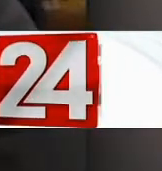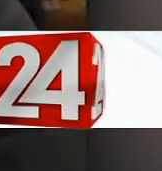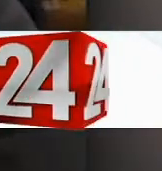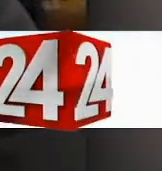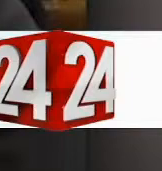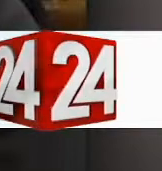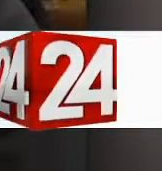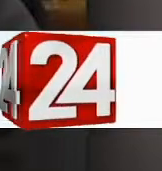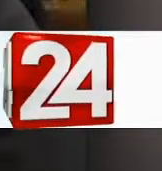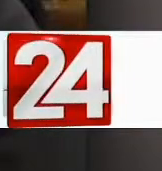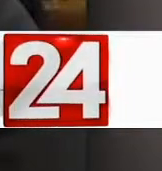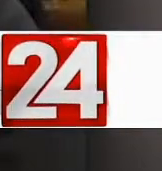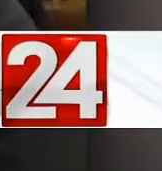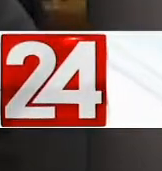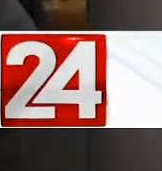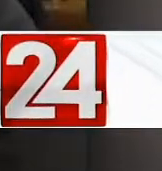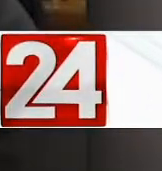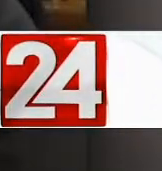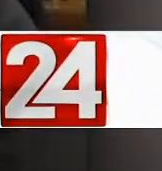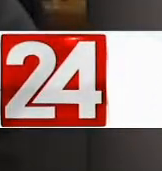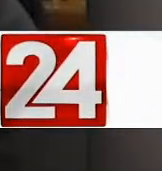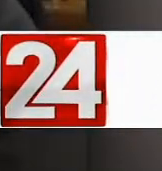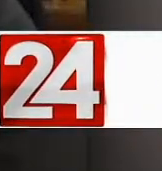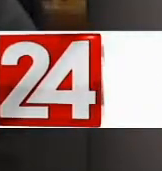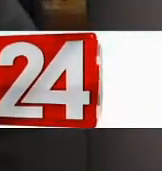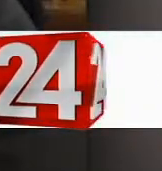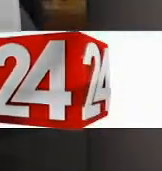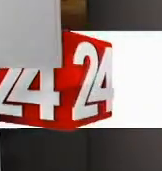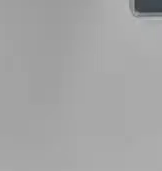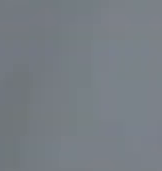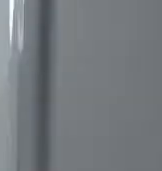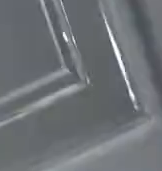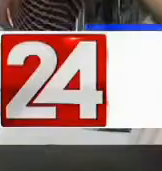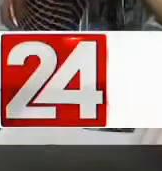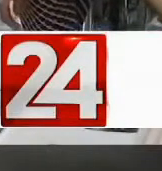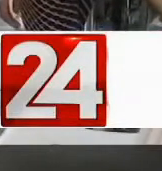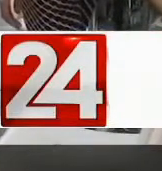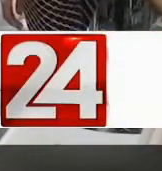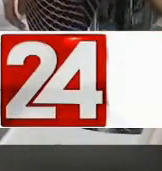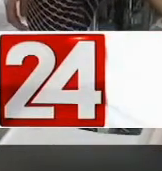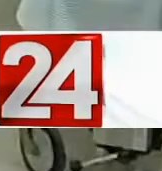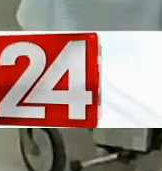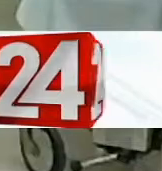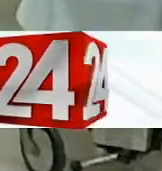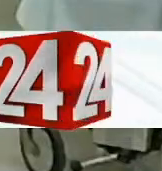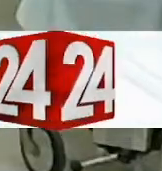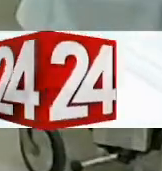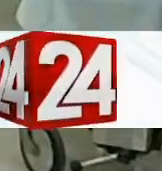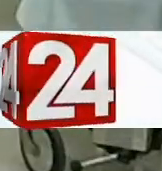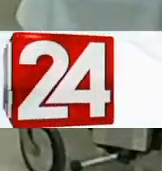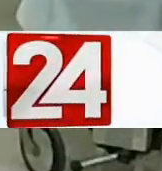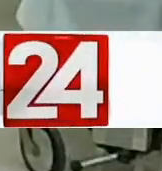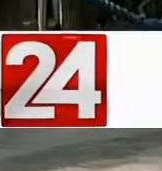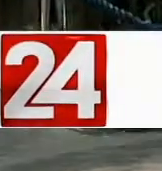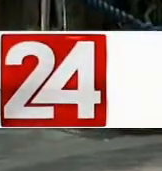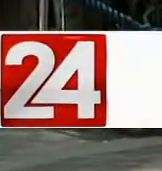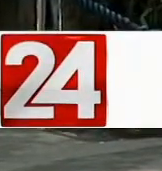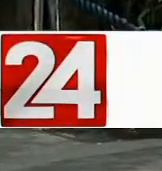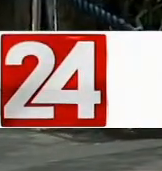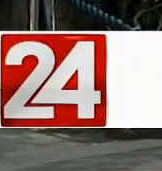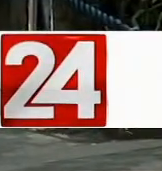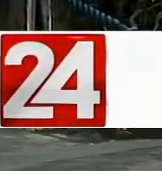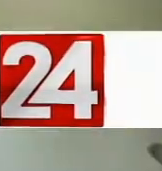4. Dahil ang tao, nakikita ko, parang takot na rin. Dahil sa lumulubong kaso ng